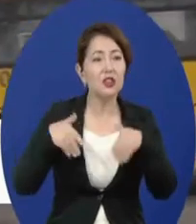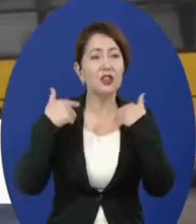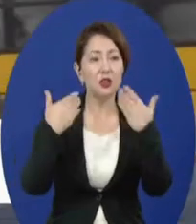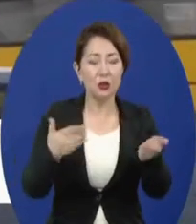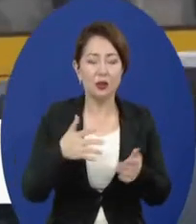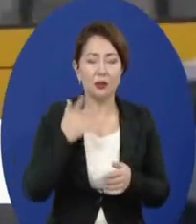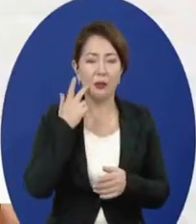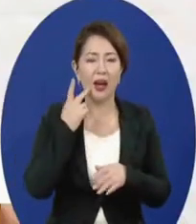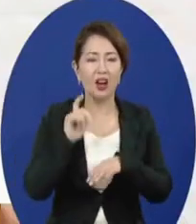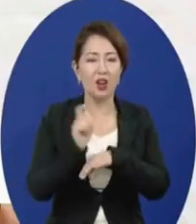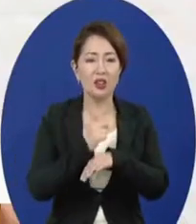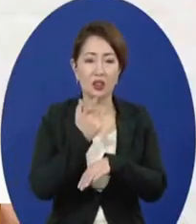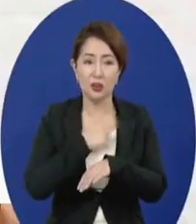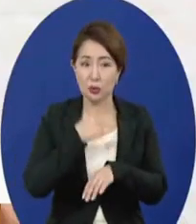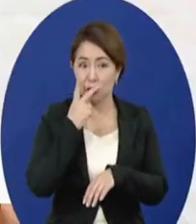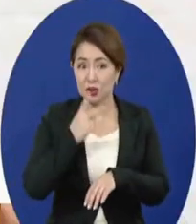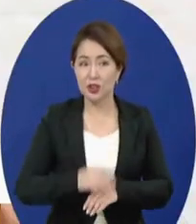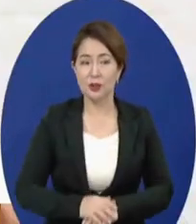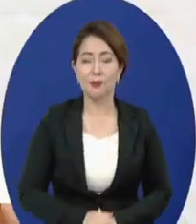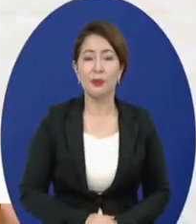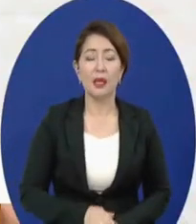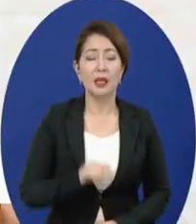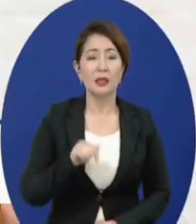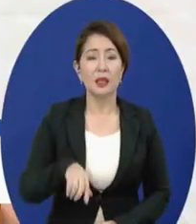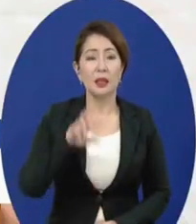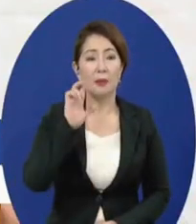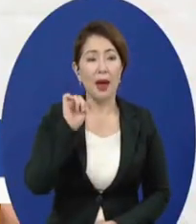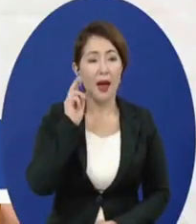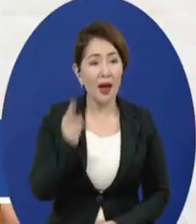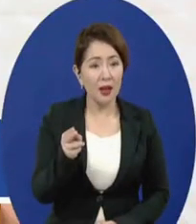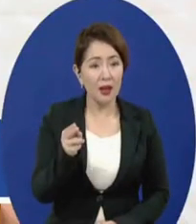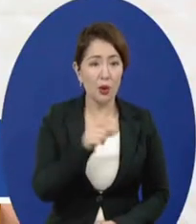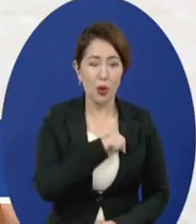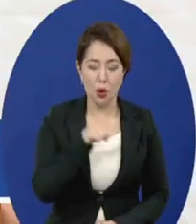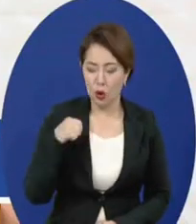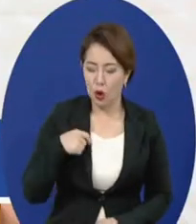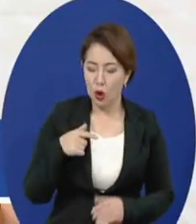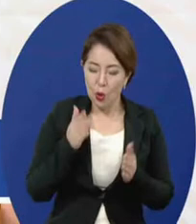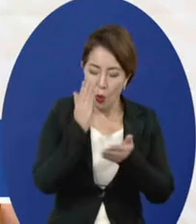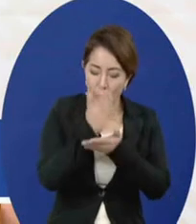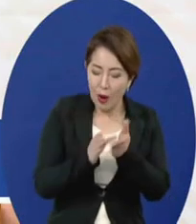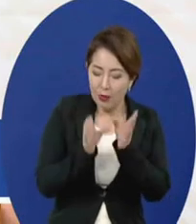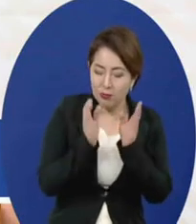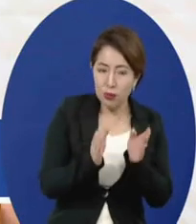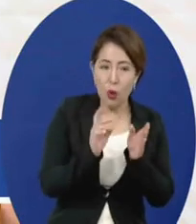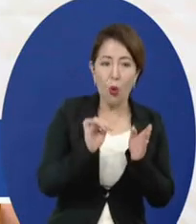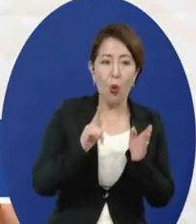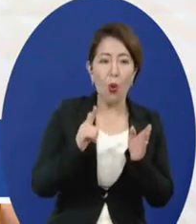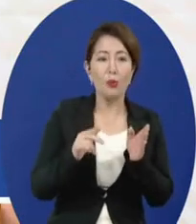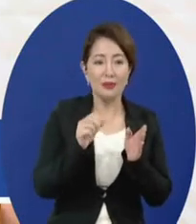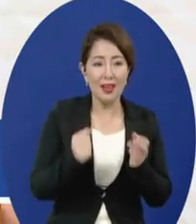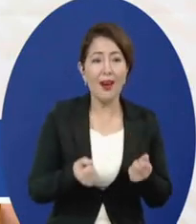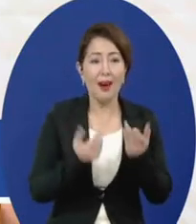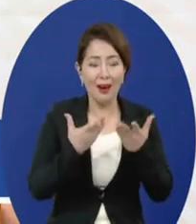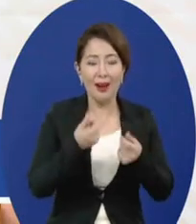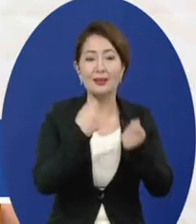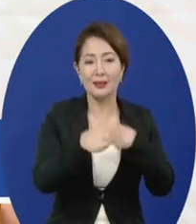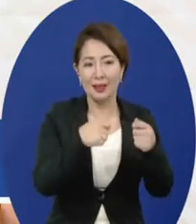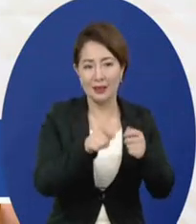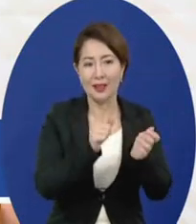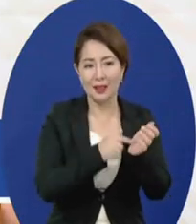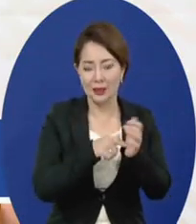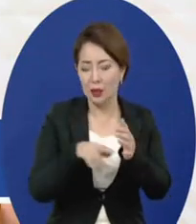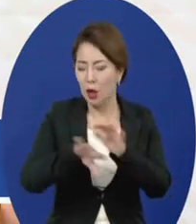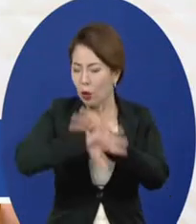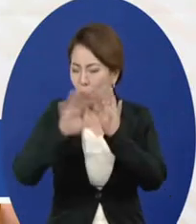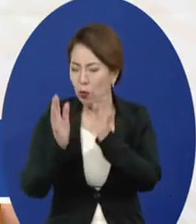гишүүд хэлж байна. Банк бас тодорхой хэмжээний хувьцаануудаа хөрөнгө зарцуулалт дээр зарах үүрэгтэй болсон байгаа. За 20 хүртэлх